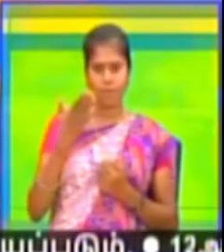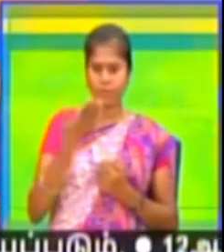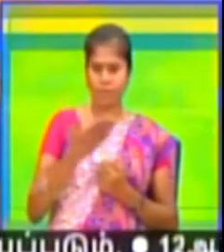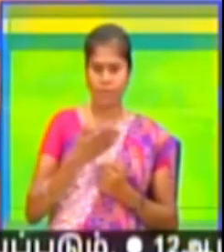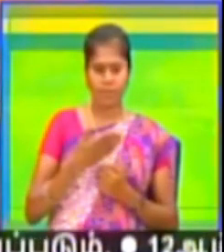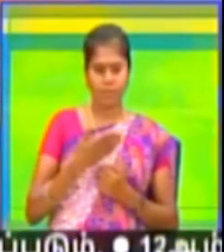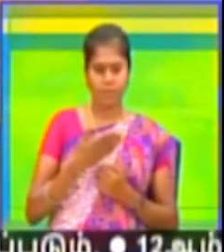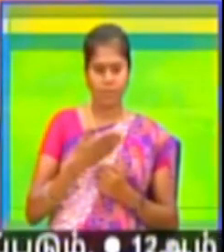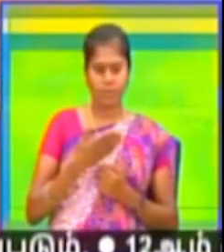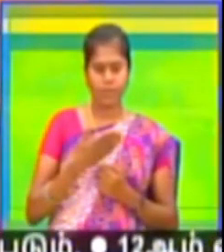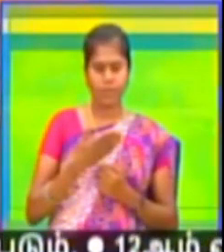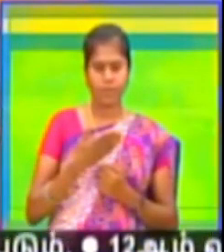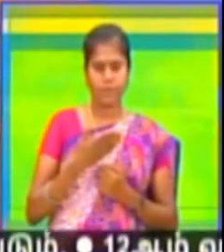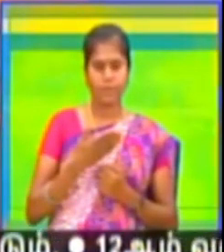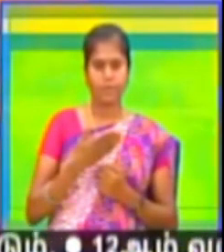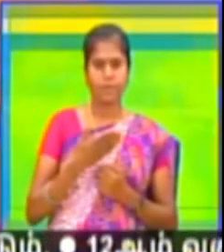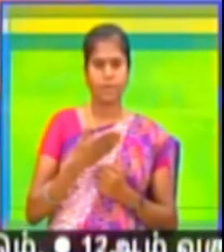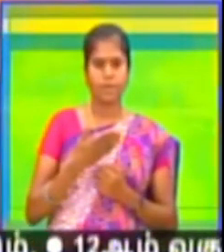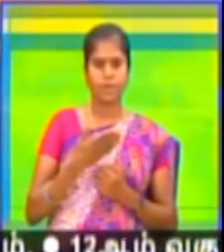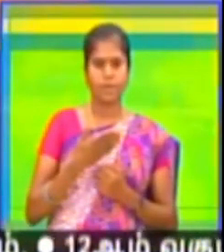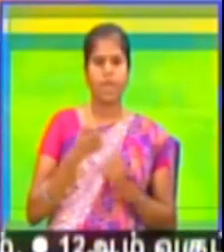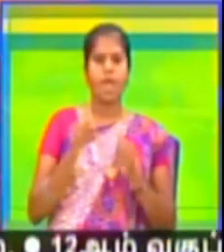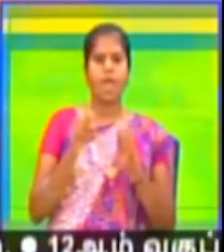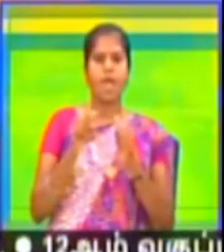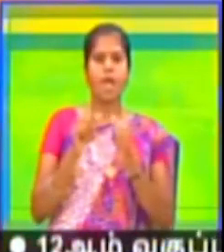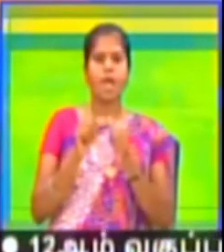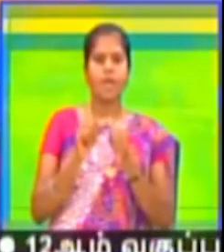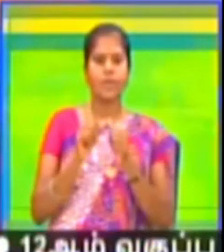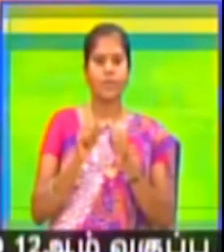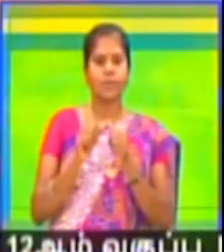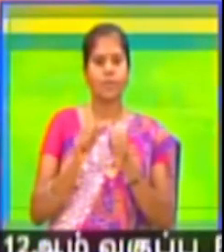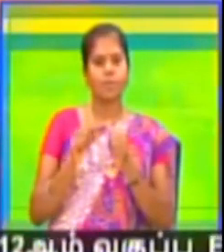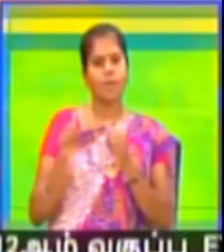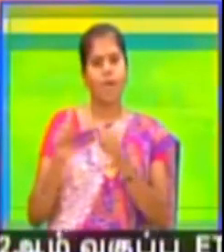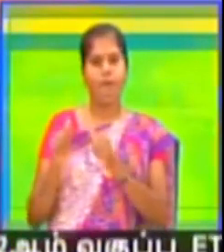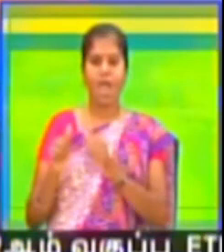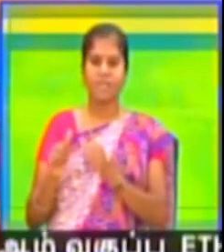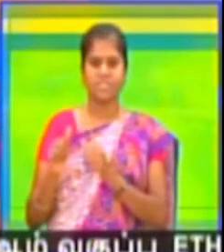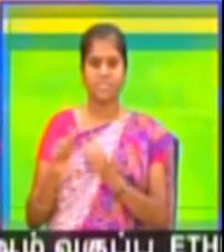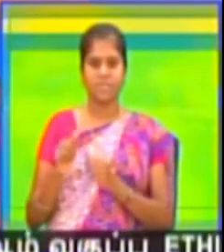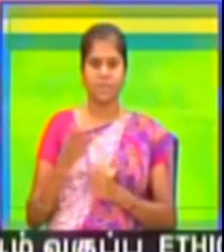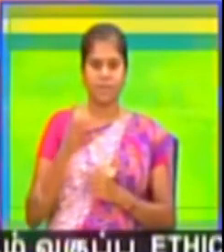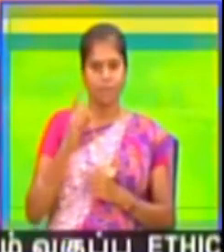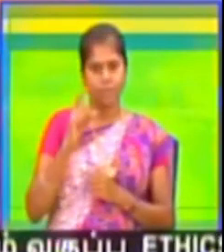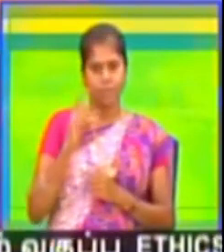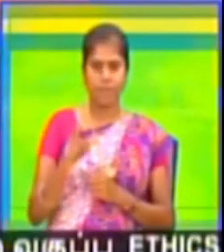ஐரோப்பா கண்டங்களையும் ஆசியா கண்டங்களை பற்றியும் பார்த்தோம்.